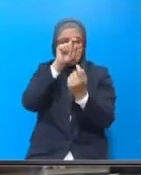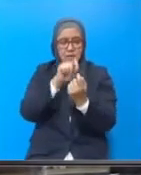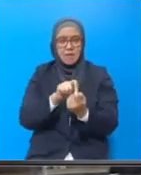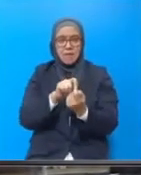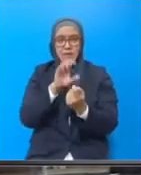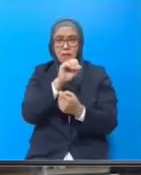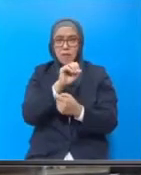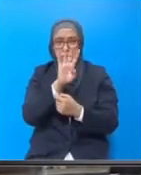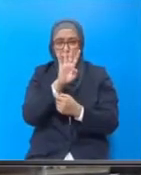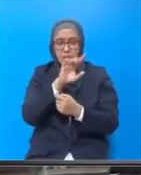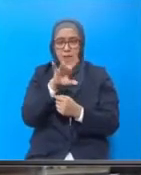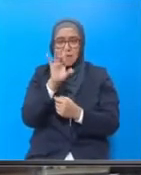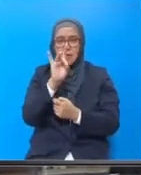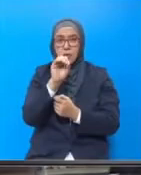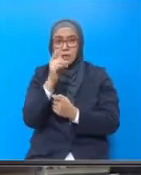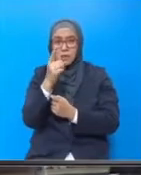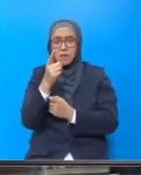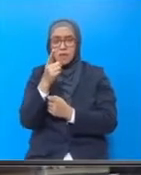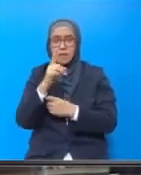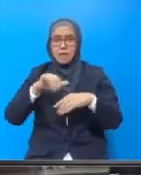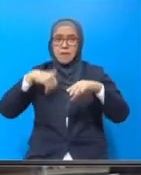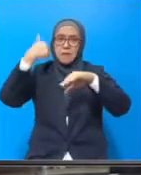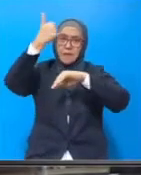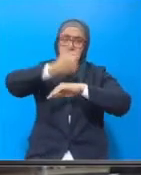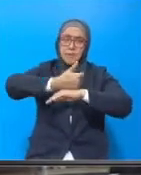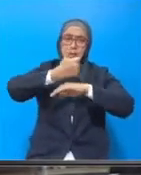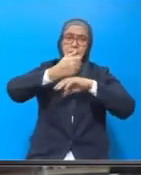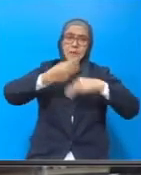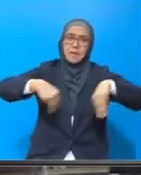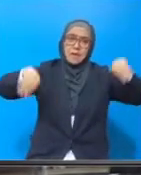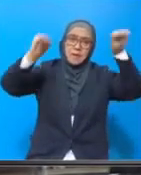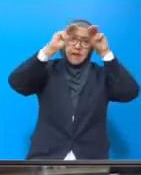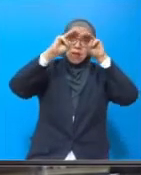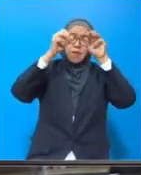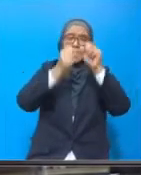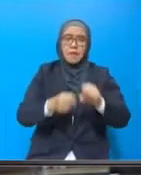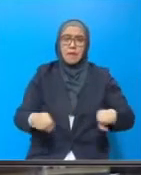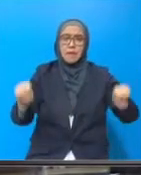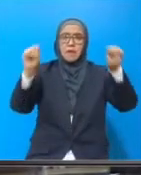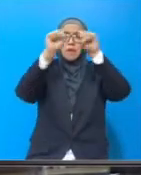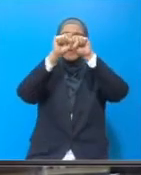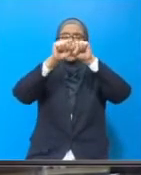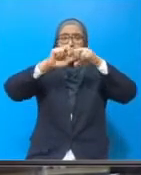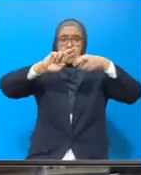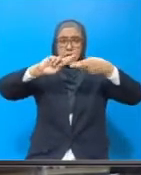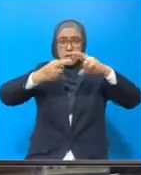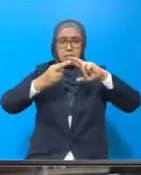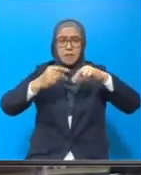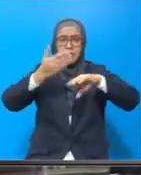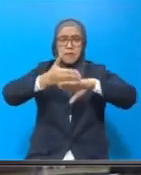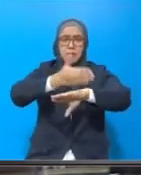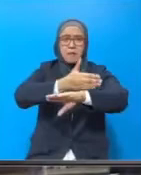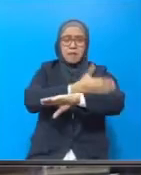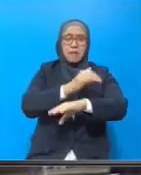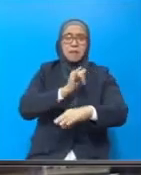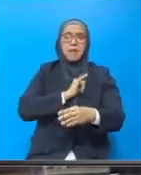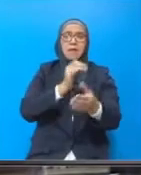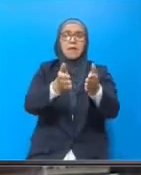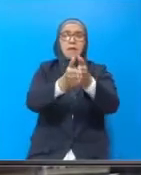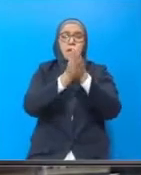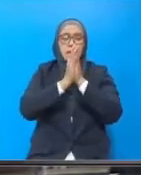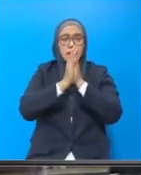pembinaan dah masjid Surau dan pembaikan naik taraf saya mohon Fotokan ini julukan